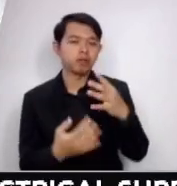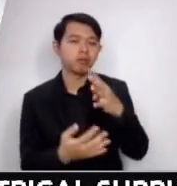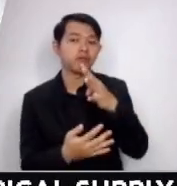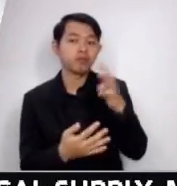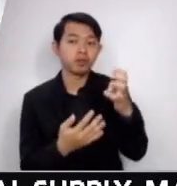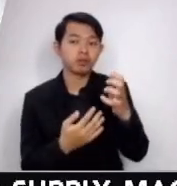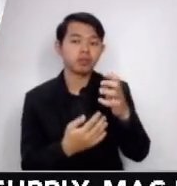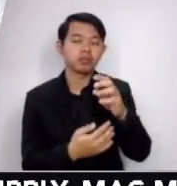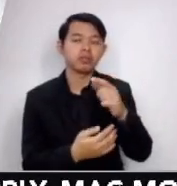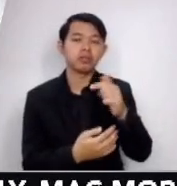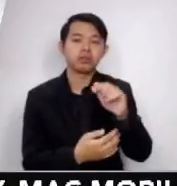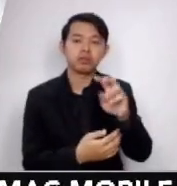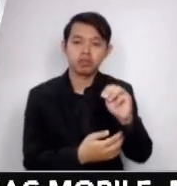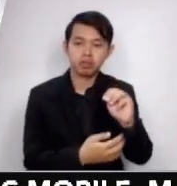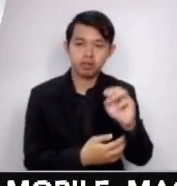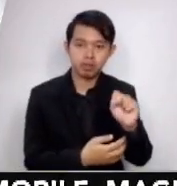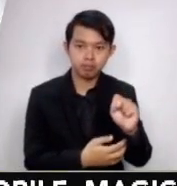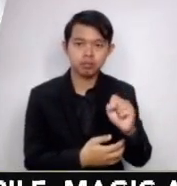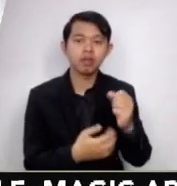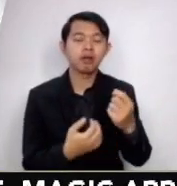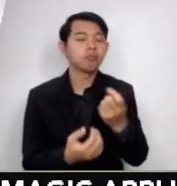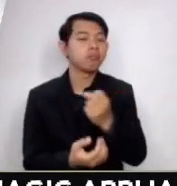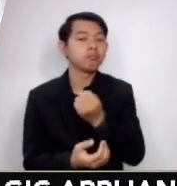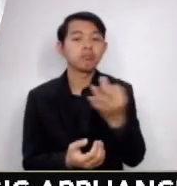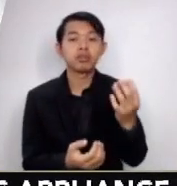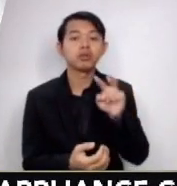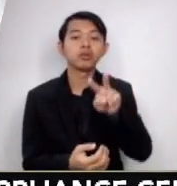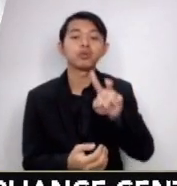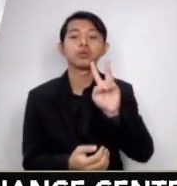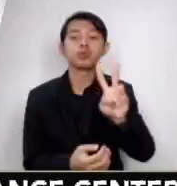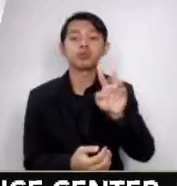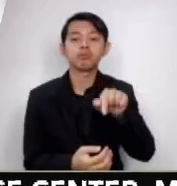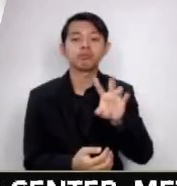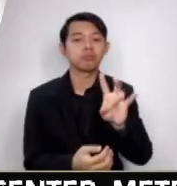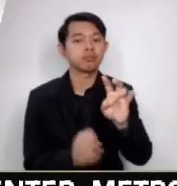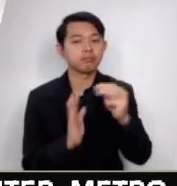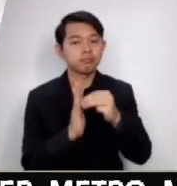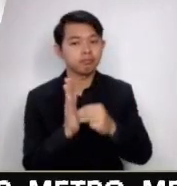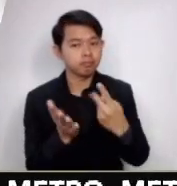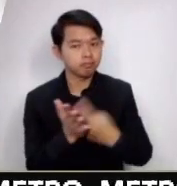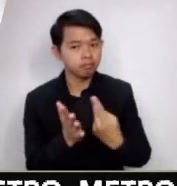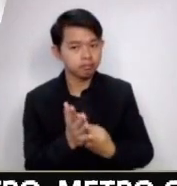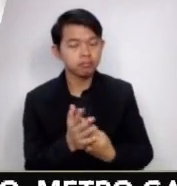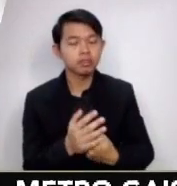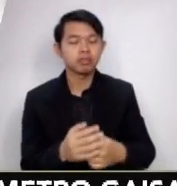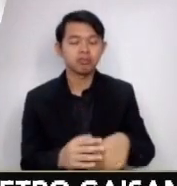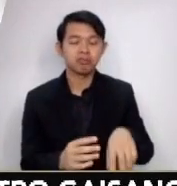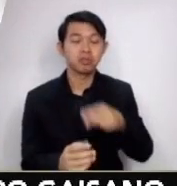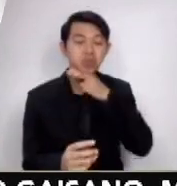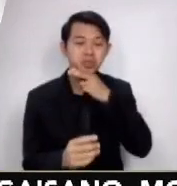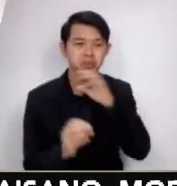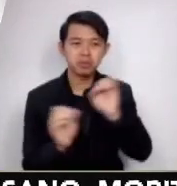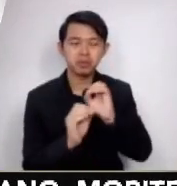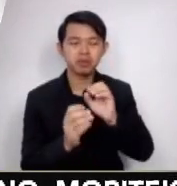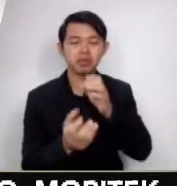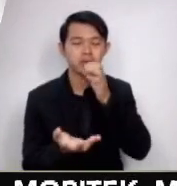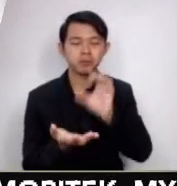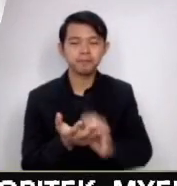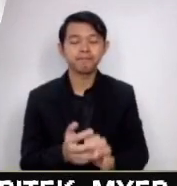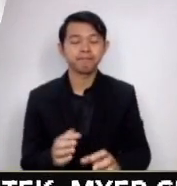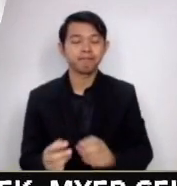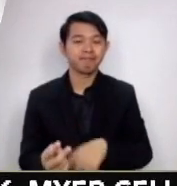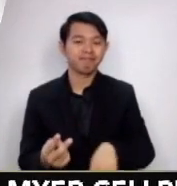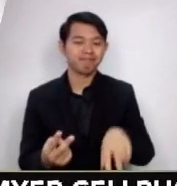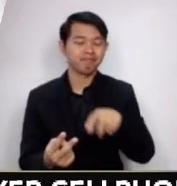may halagang 2.7 milyon pesos. Walang pahayag ang mga suspect. Maharap ang mga naaresto sa reklamong paglabag